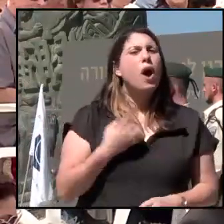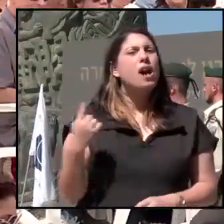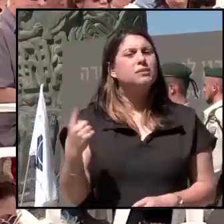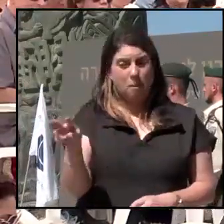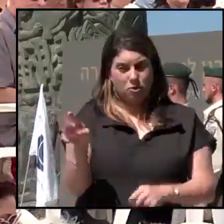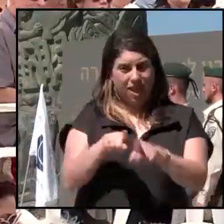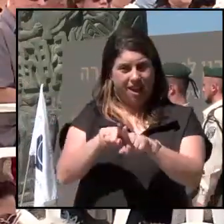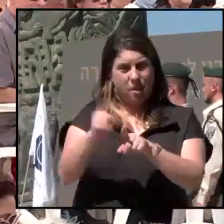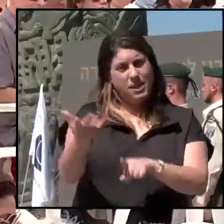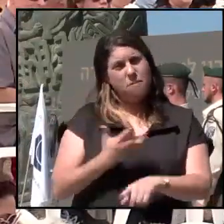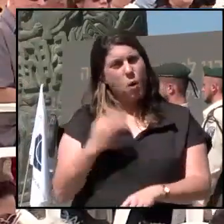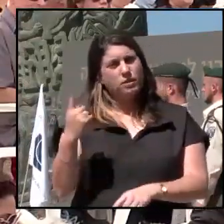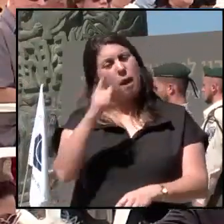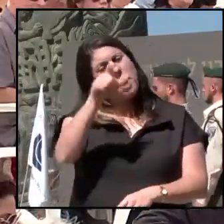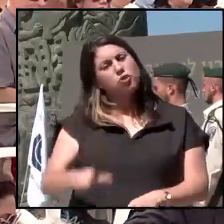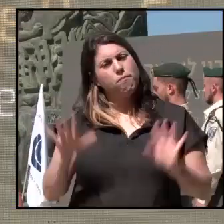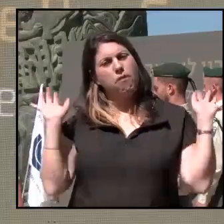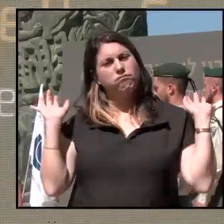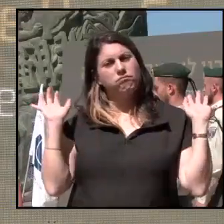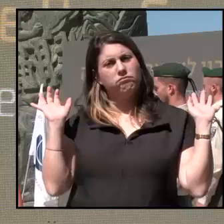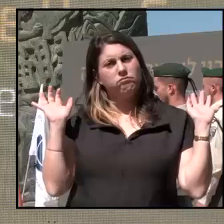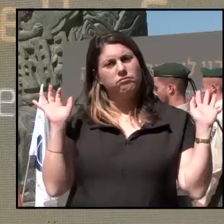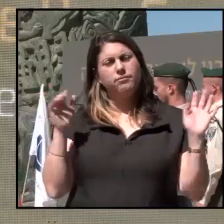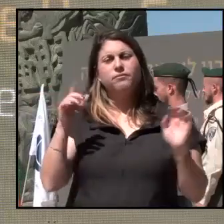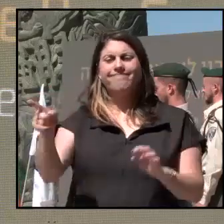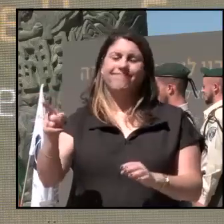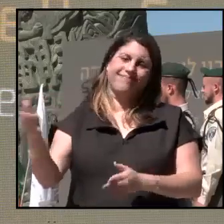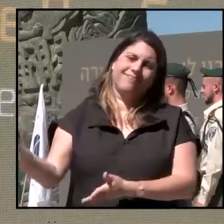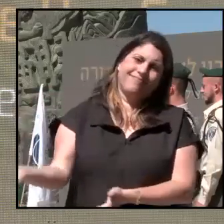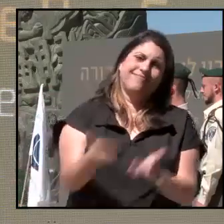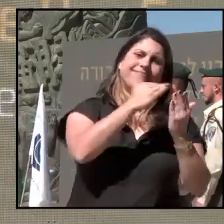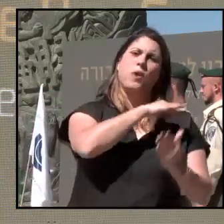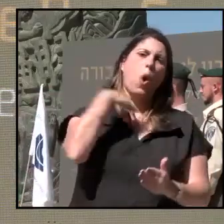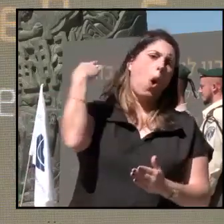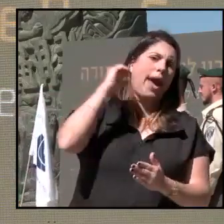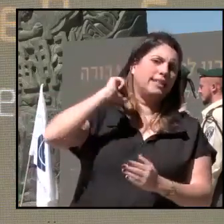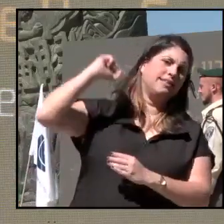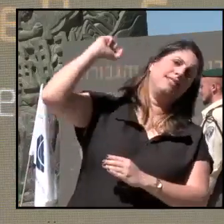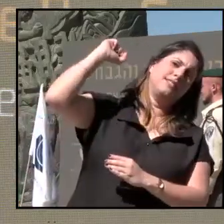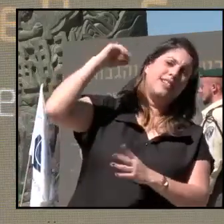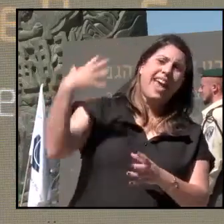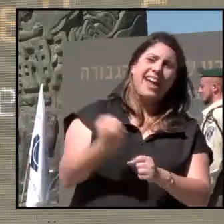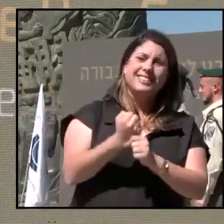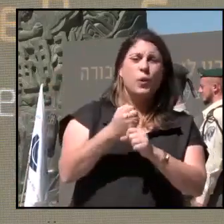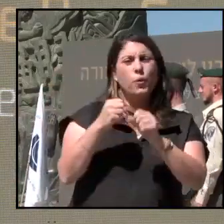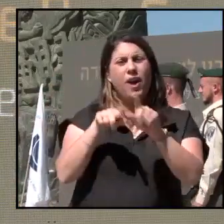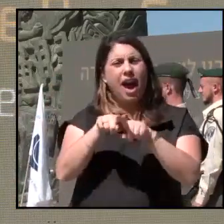עצמם את האשמה. הם הוצאו להורג, ובכך הצילו את אחיהם